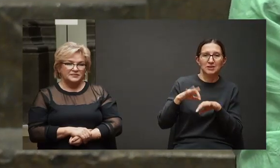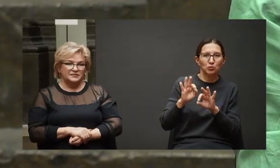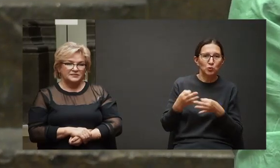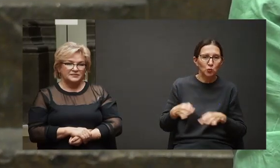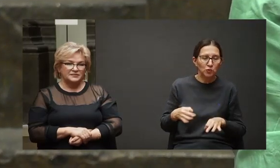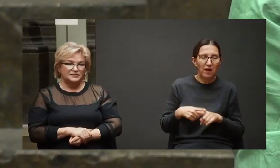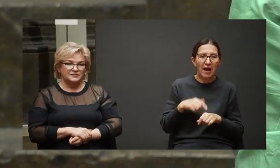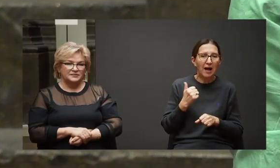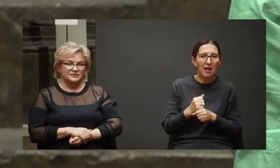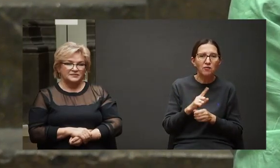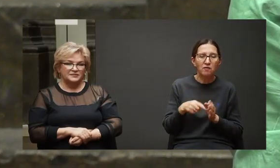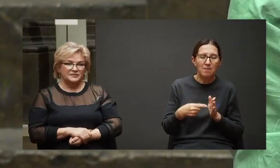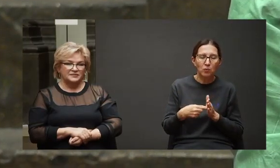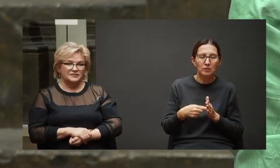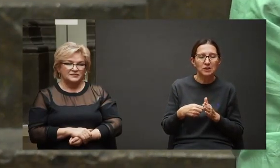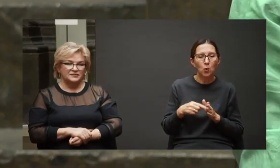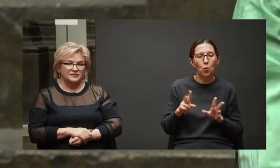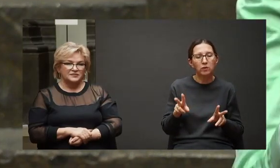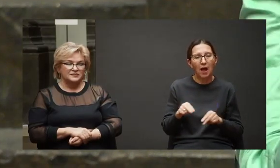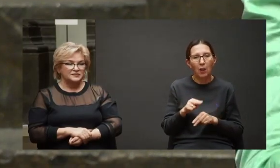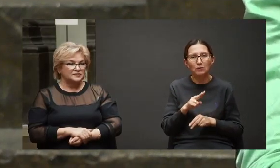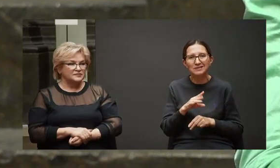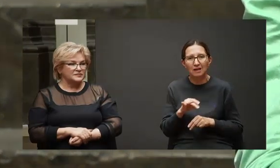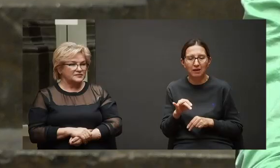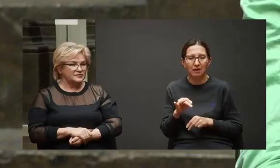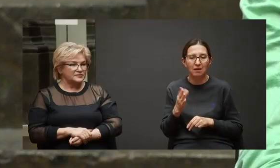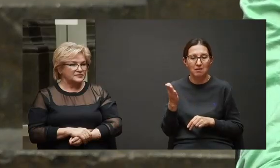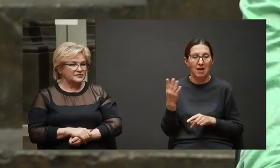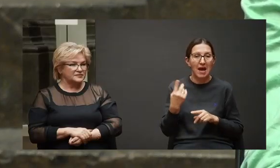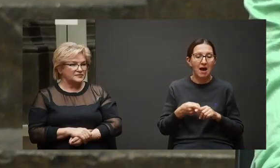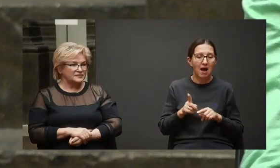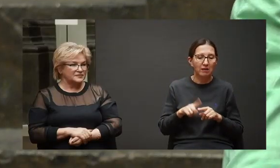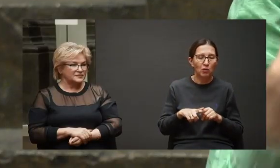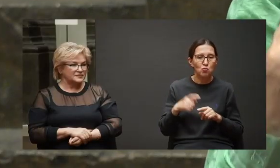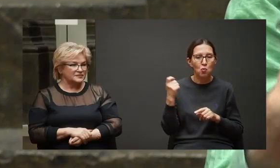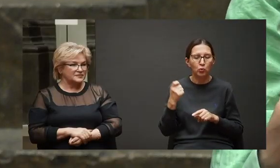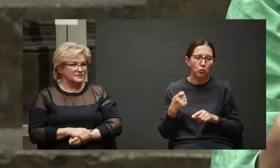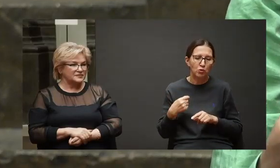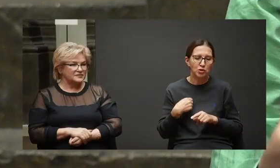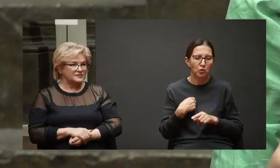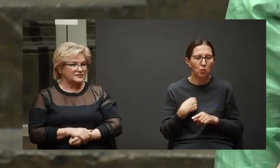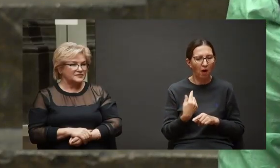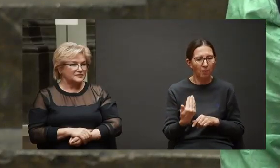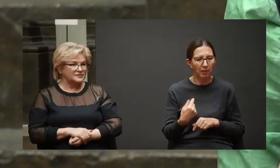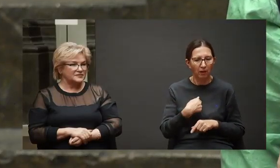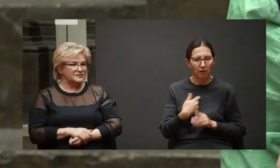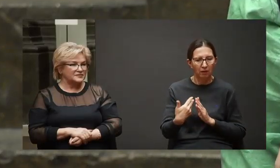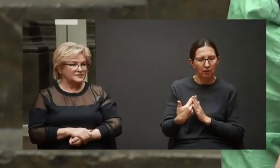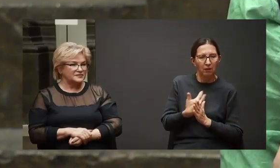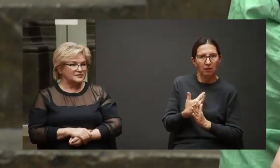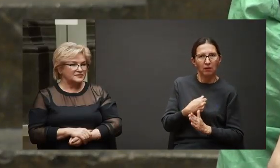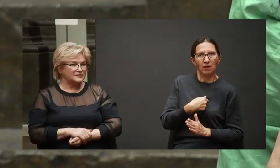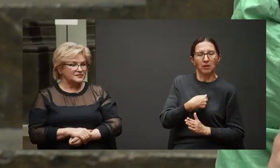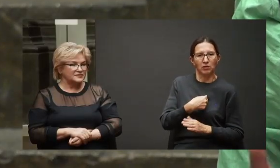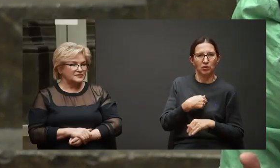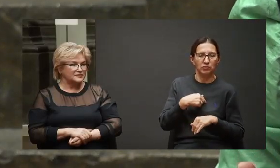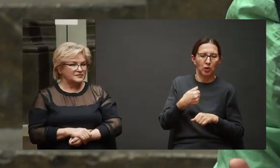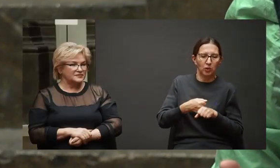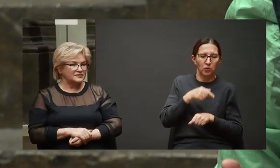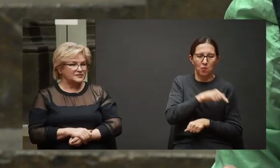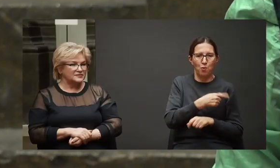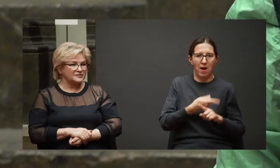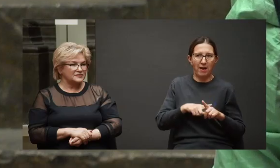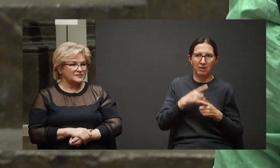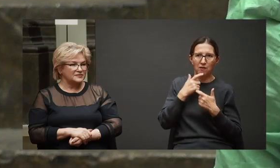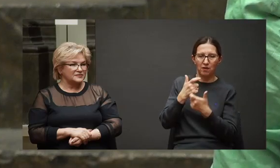да, удалось ли данному конкретному автору докричаться до данного конкретного зрителя, да,